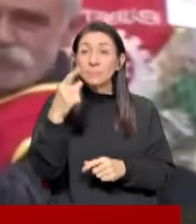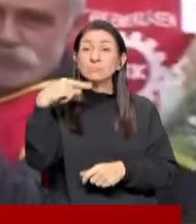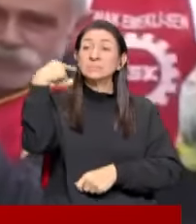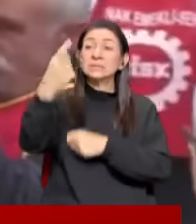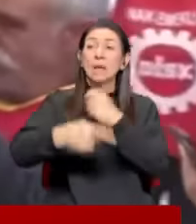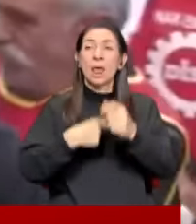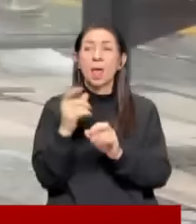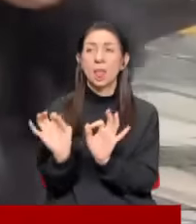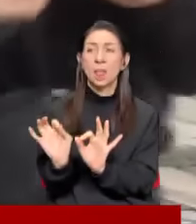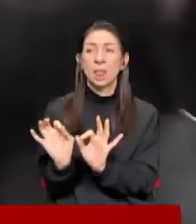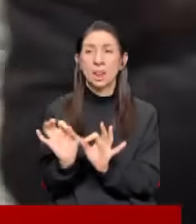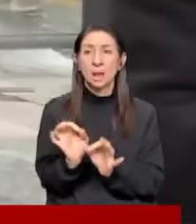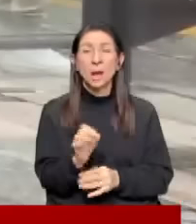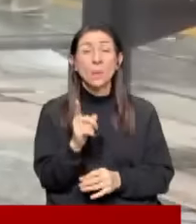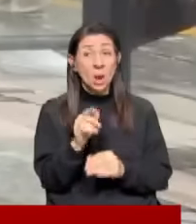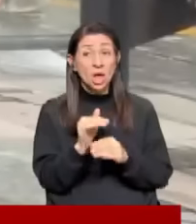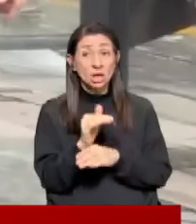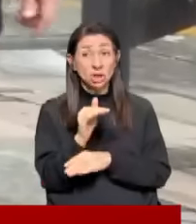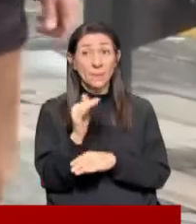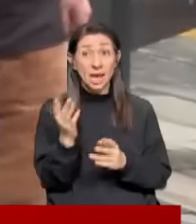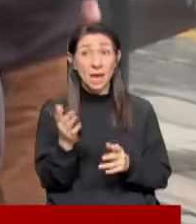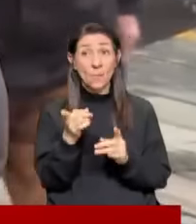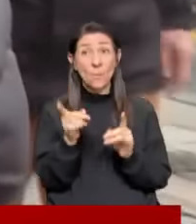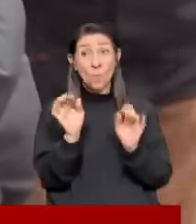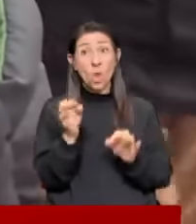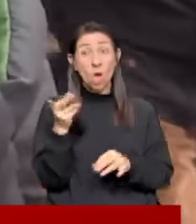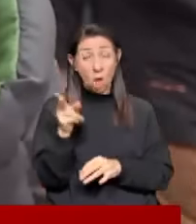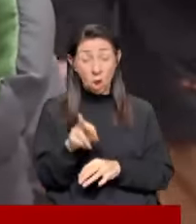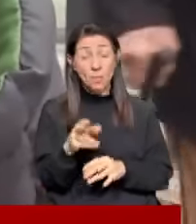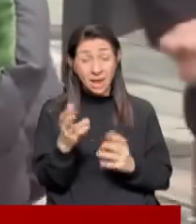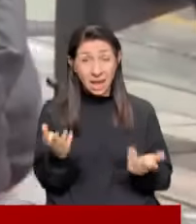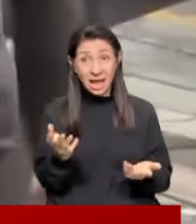sonraki yıla kadar geçerli. Böyle yaşamayı ve böyle